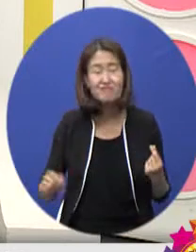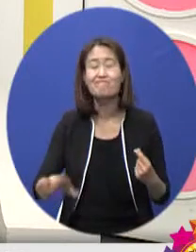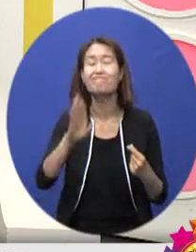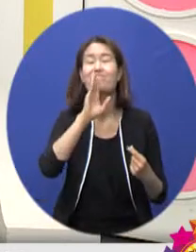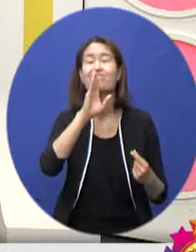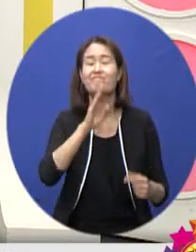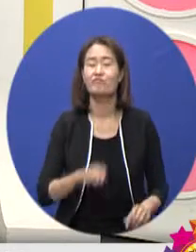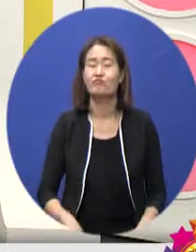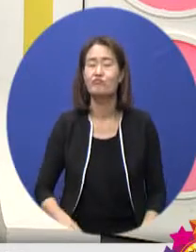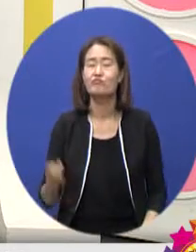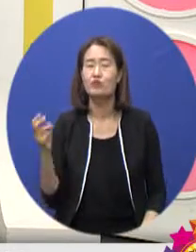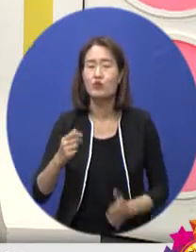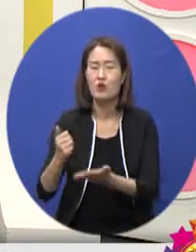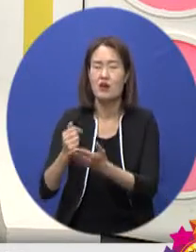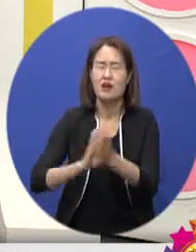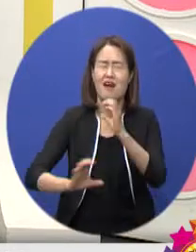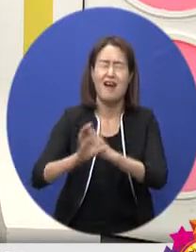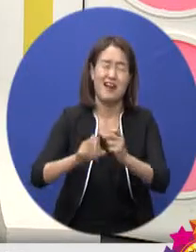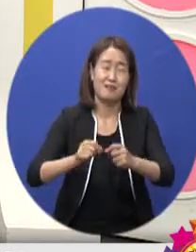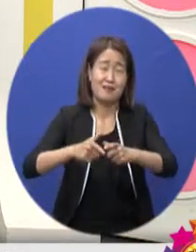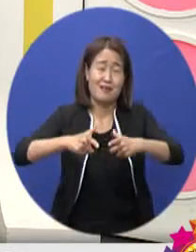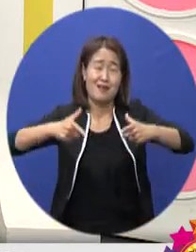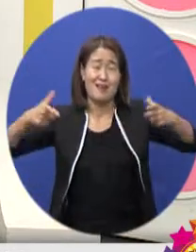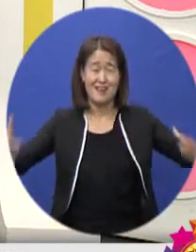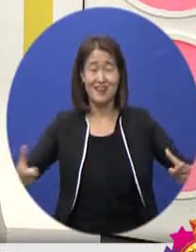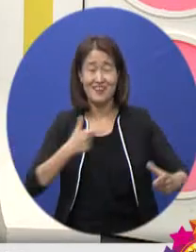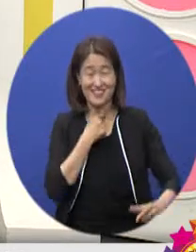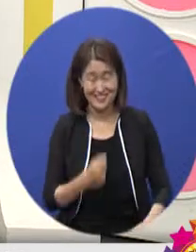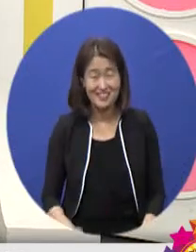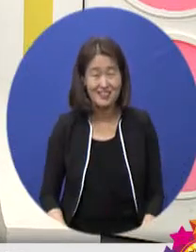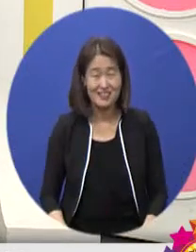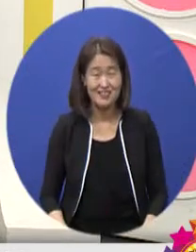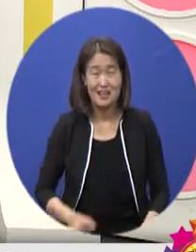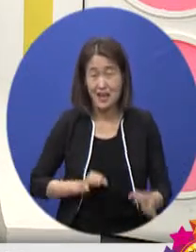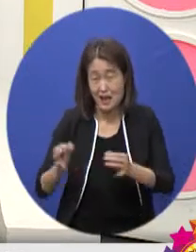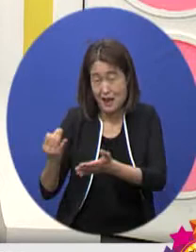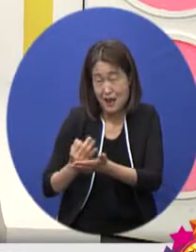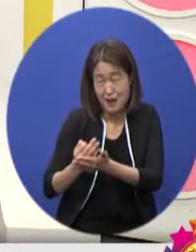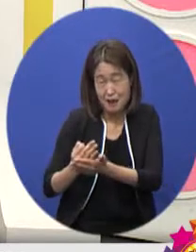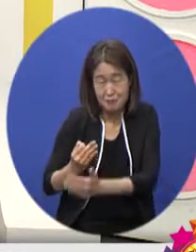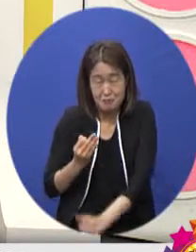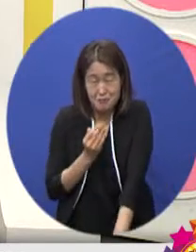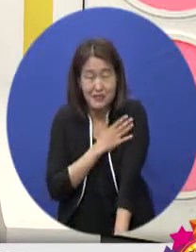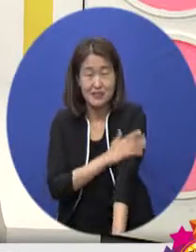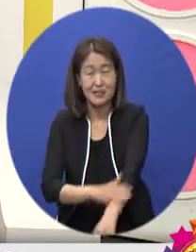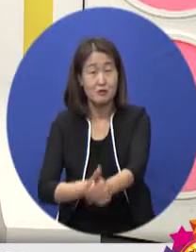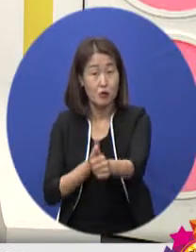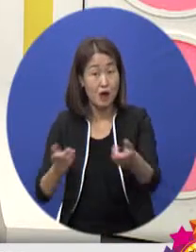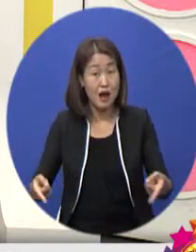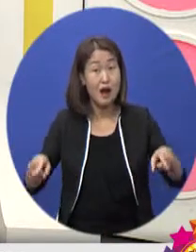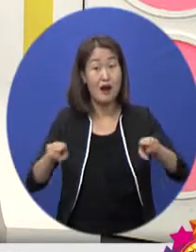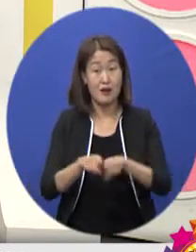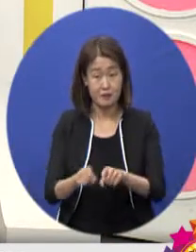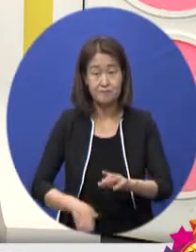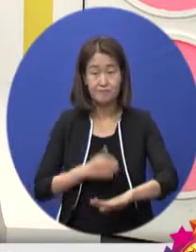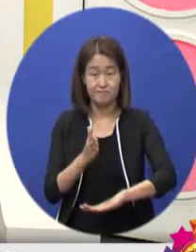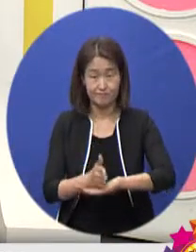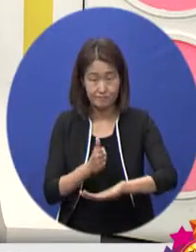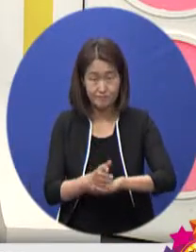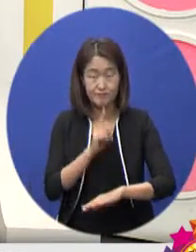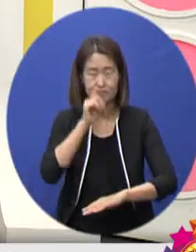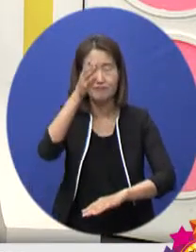또 그런 손님들만 더 많아지시길 바라면서. 네. 어머니 장사 잘 되시고요. 오늘 함께 해주셔서 너무너무